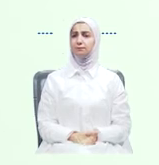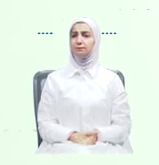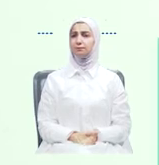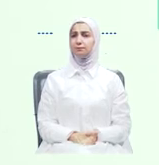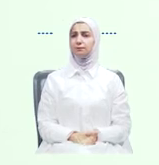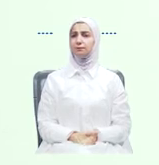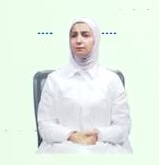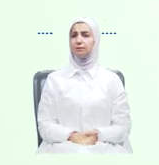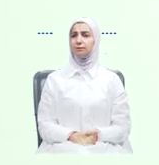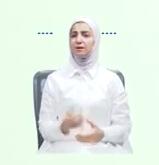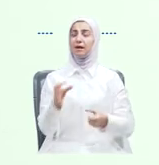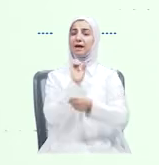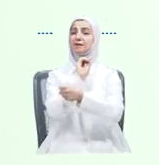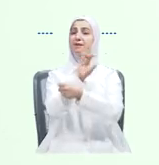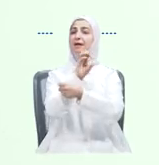التعليم: